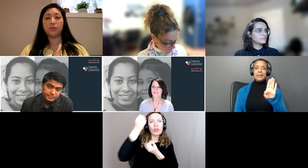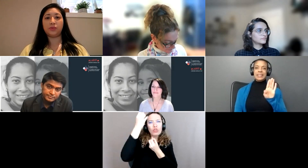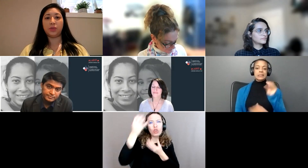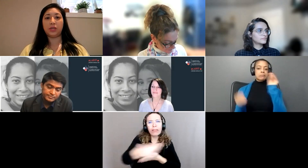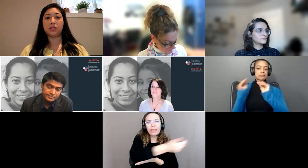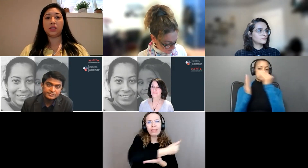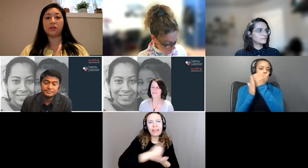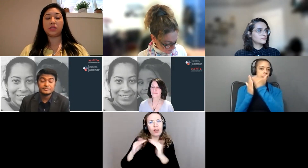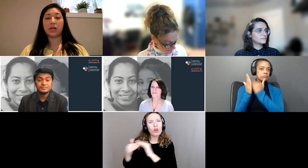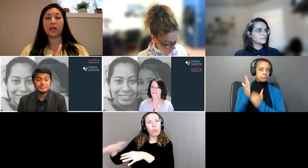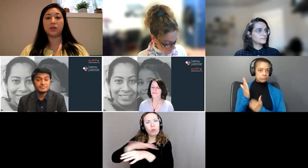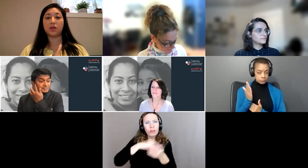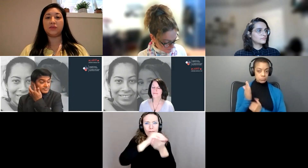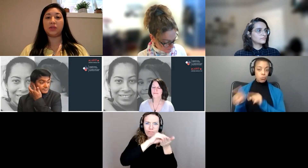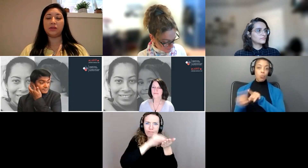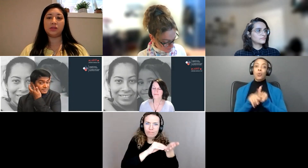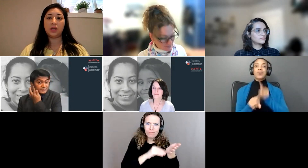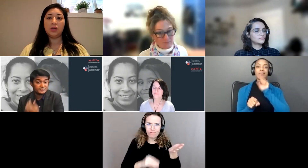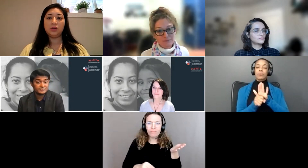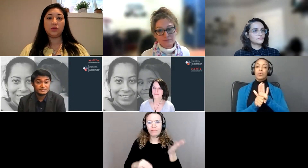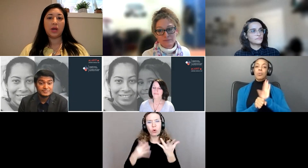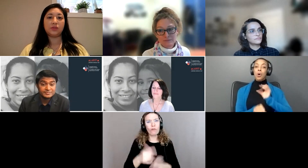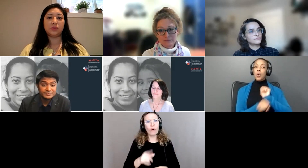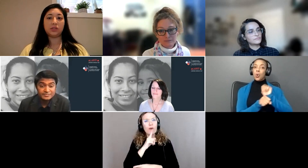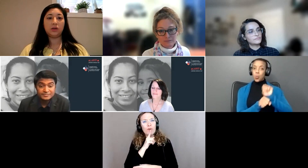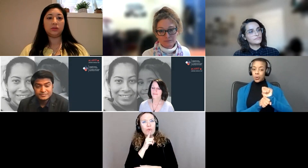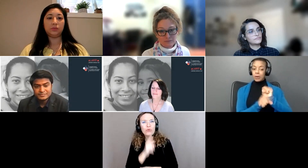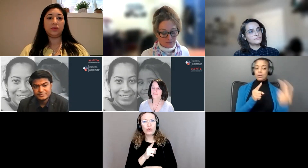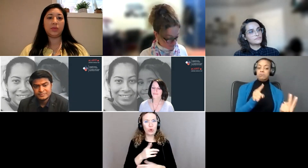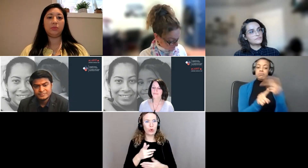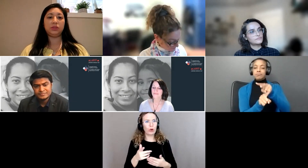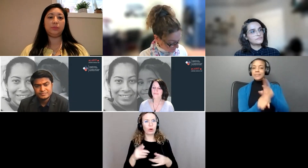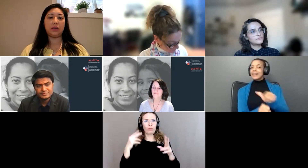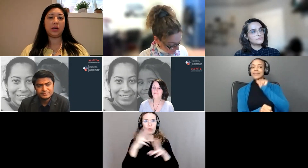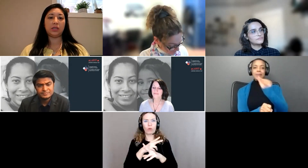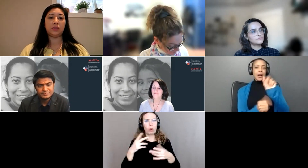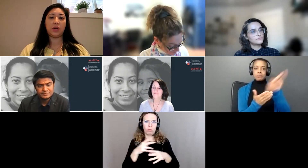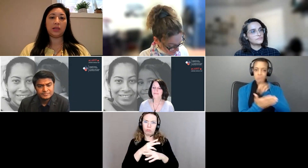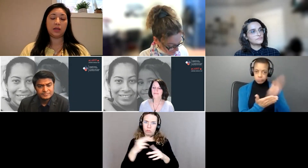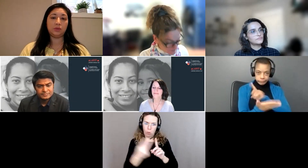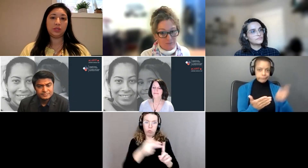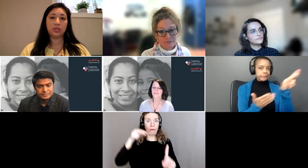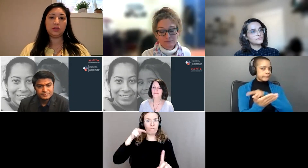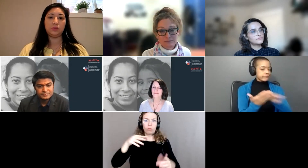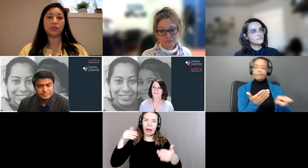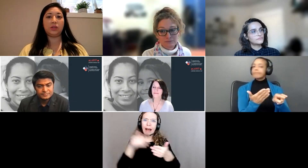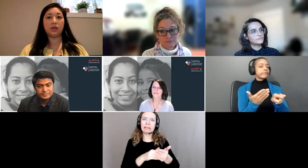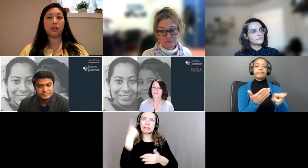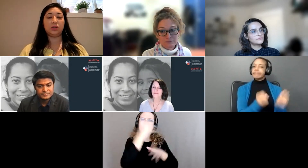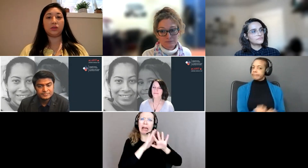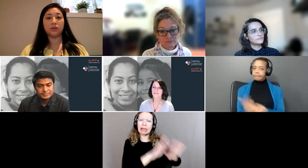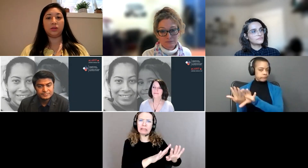communauté. On s'assure de venir d'une lentille antiraciste pour mieux identifier les